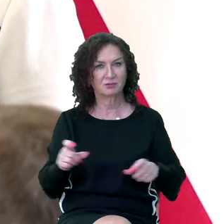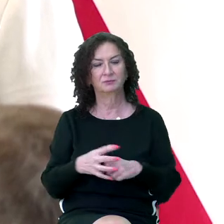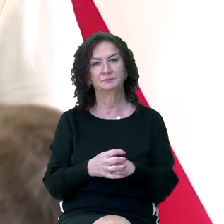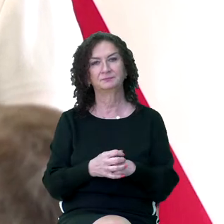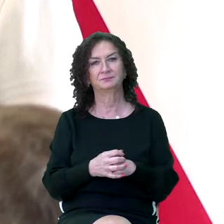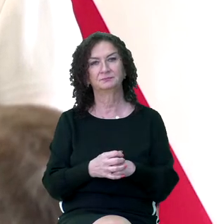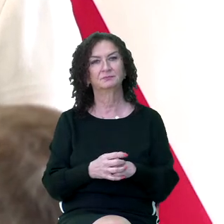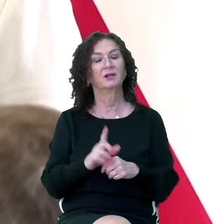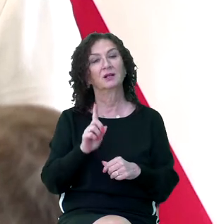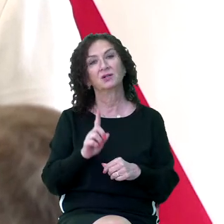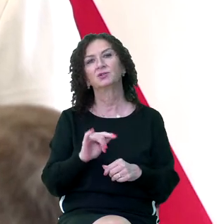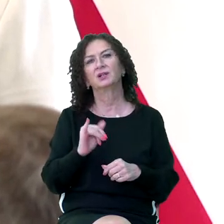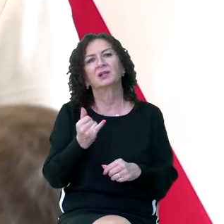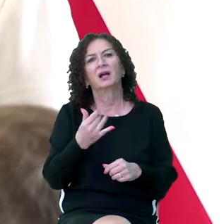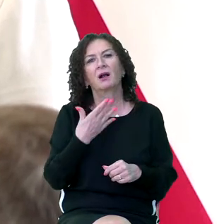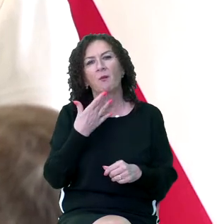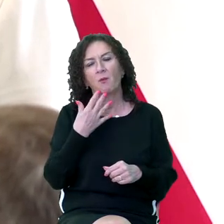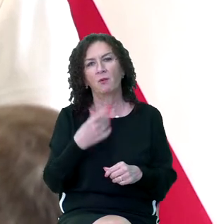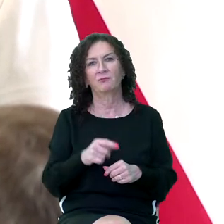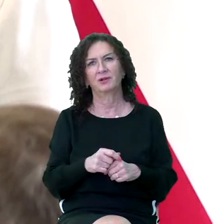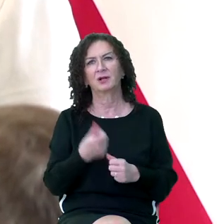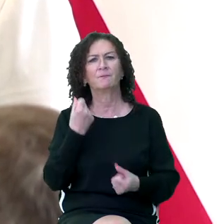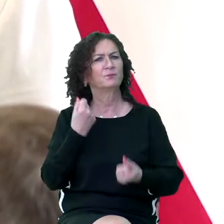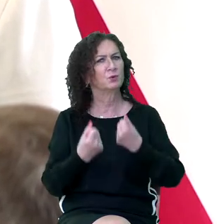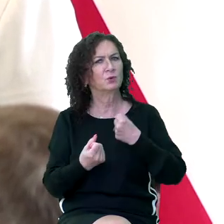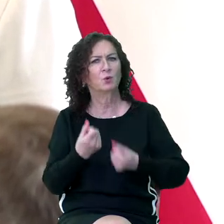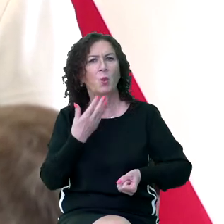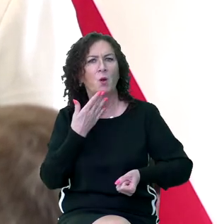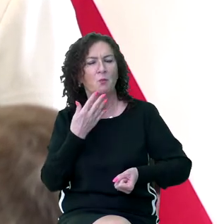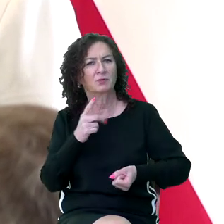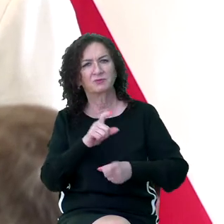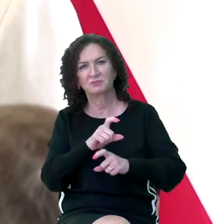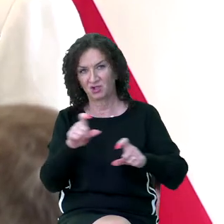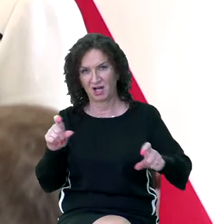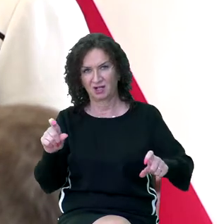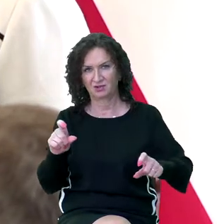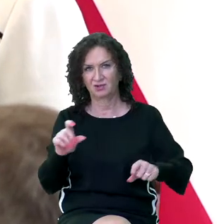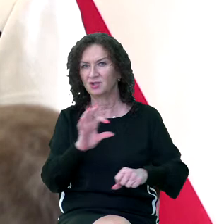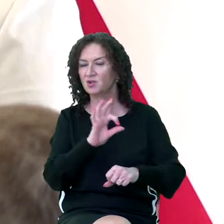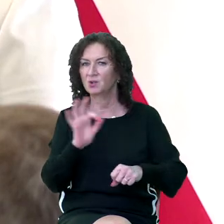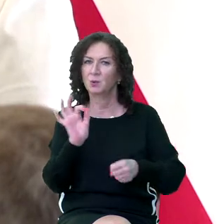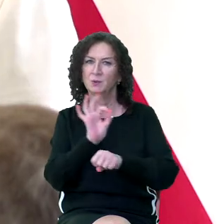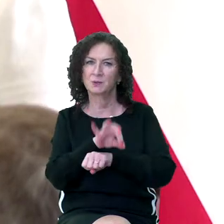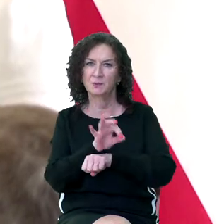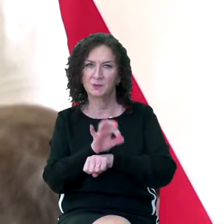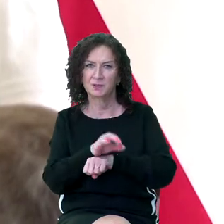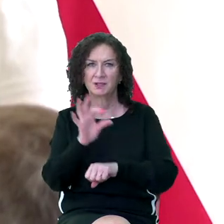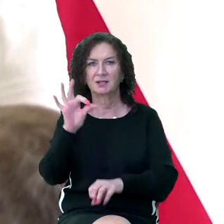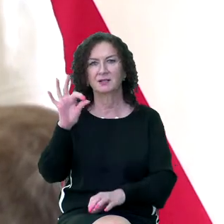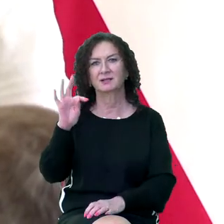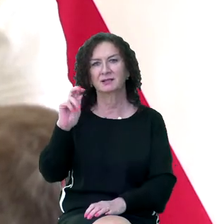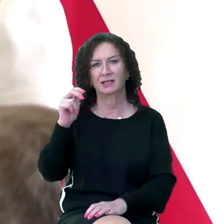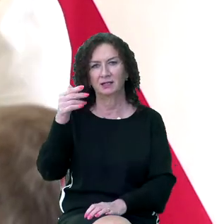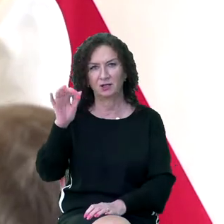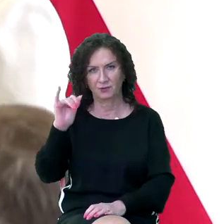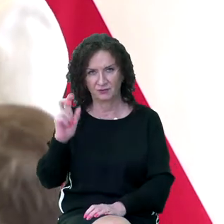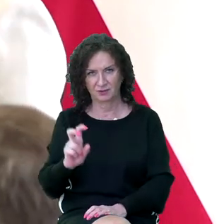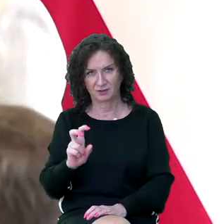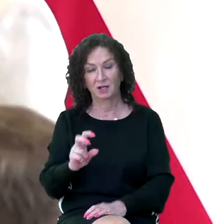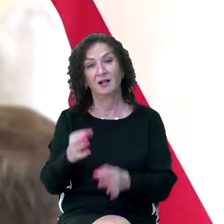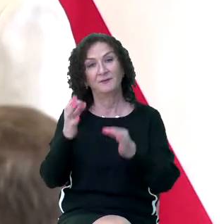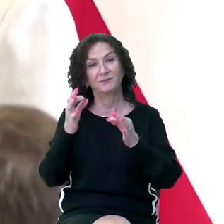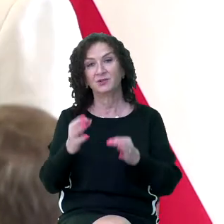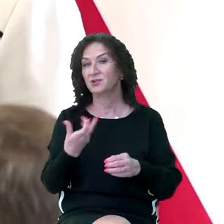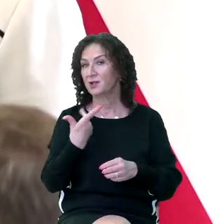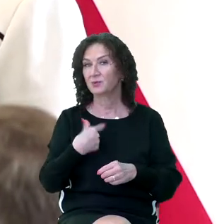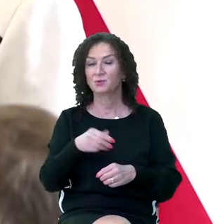mówię, trudno mówić w tym okresie, zwłaszcza represji stalinowskich, o tym nie będę już dzisiaj wątku rozwijać